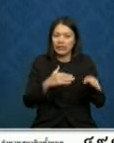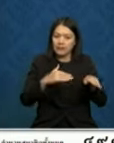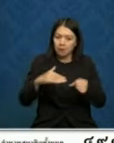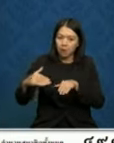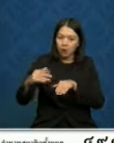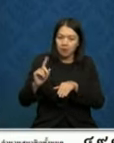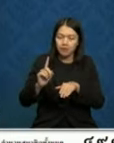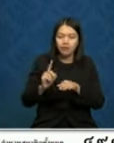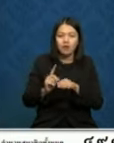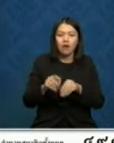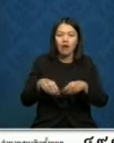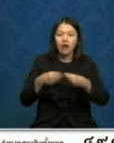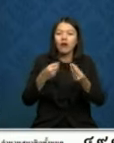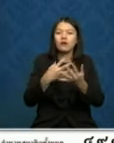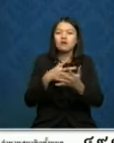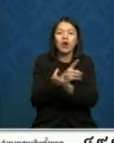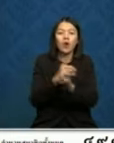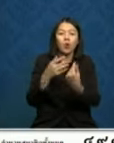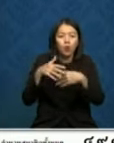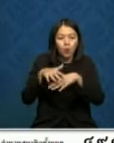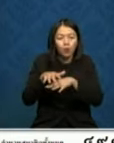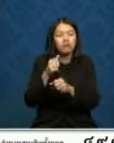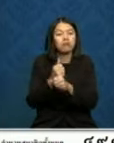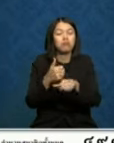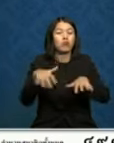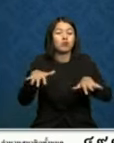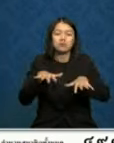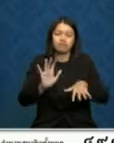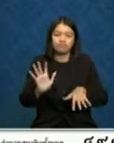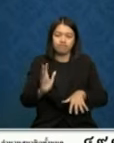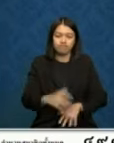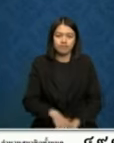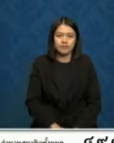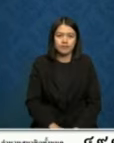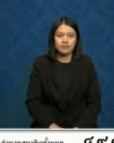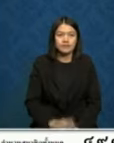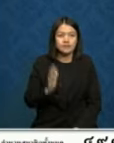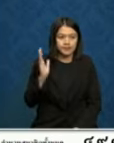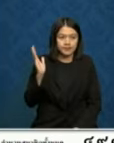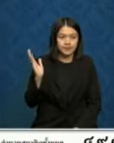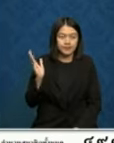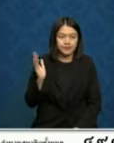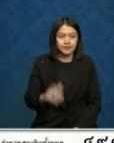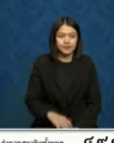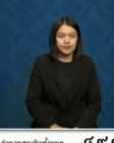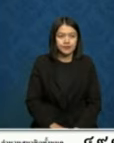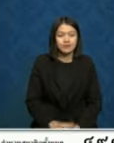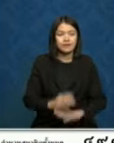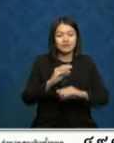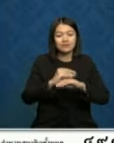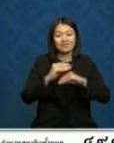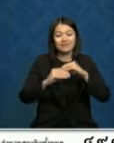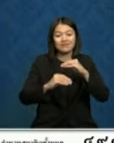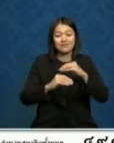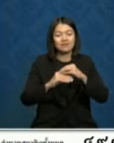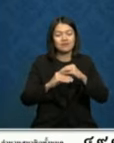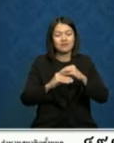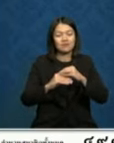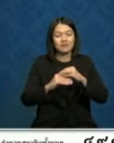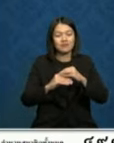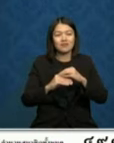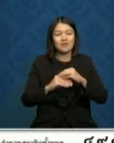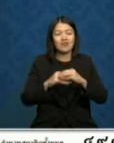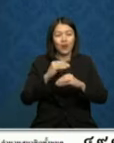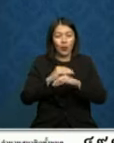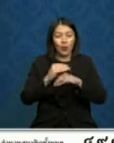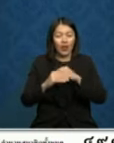พร้อมเพื่อนำพวกเขากลับสู่สังคมได้อย่างปกติค่ะท่านประธานสไลด์ถัดมาค่ะและอีกหนึ่งโครงการค่ะที่ดิฉันไม่พูดถึงไม่ได้และจ